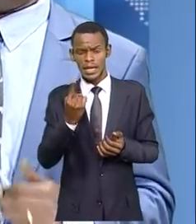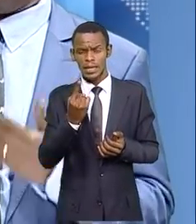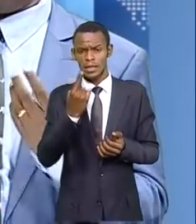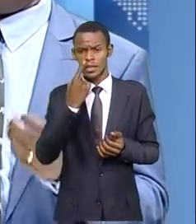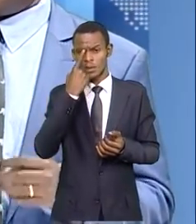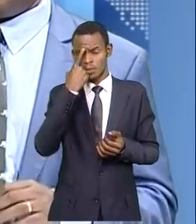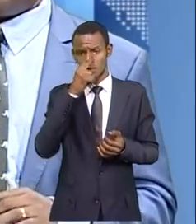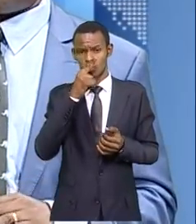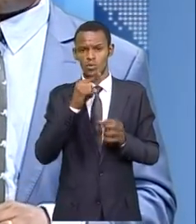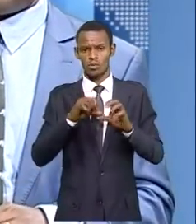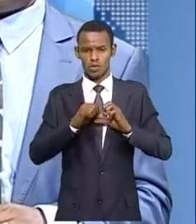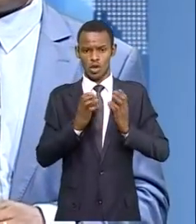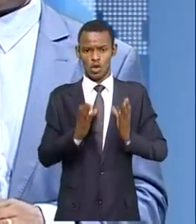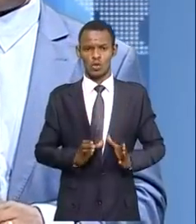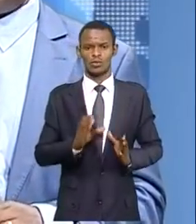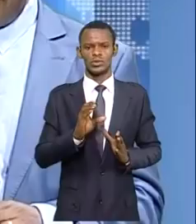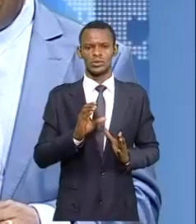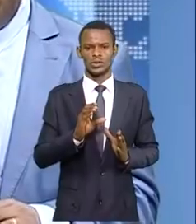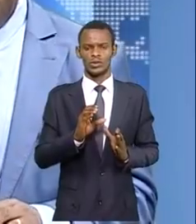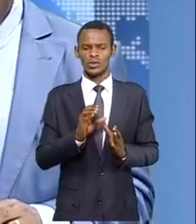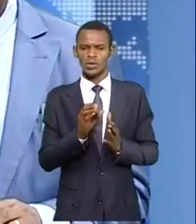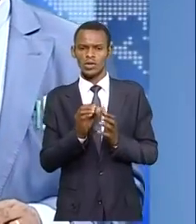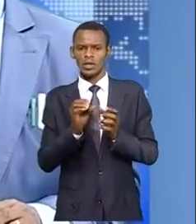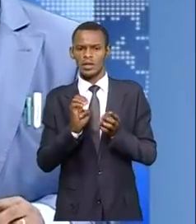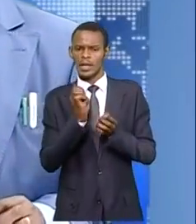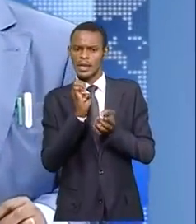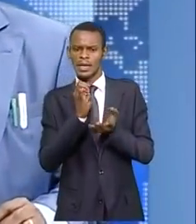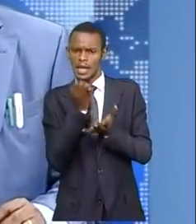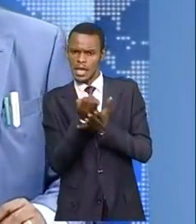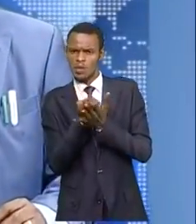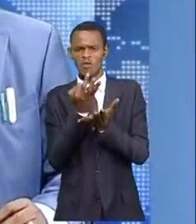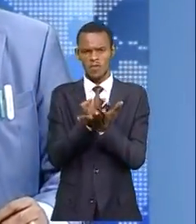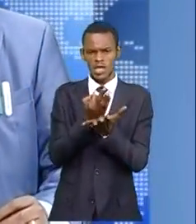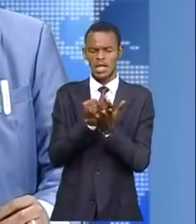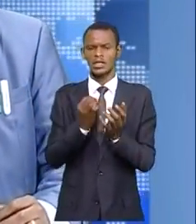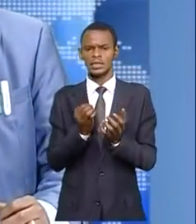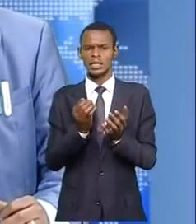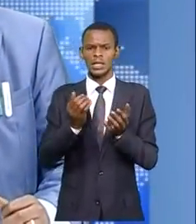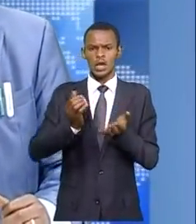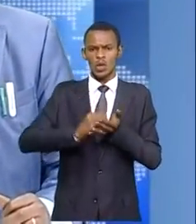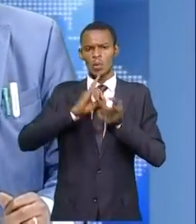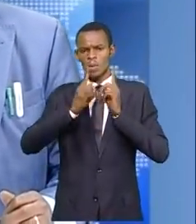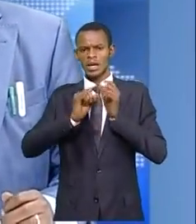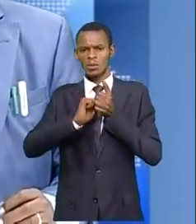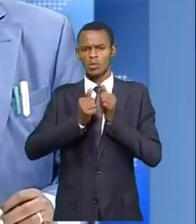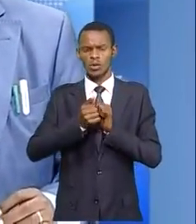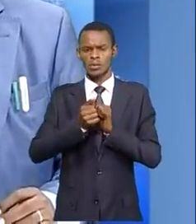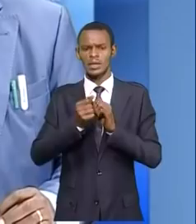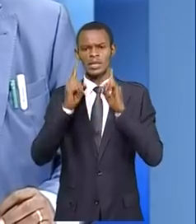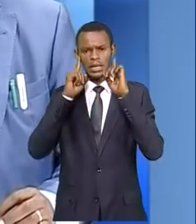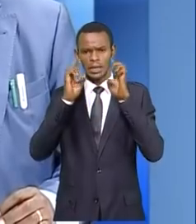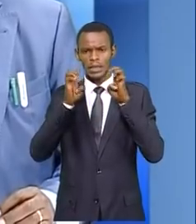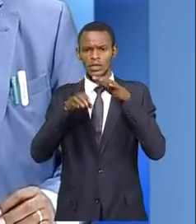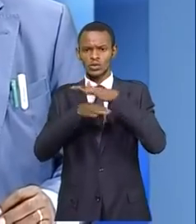ecofin qui va finaliser cet avis et l'éducation des bazadais de ses complets du développement des changements et